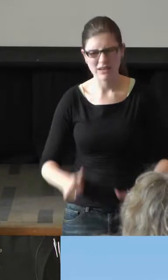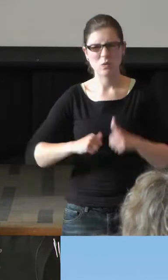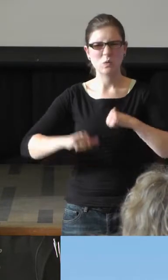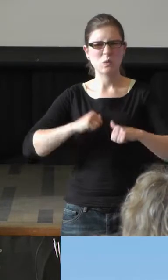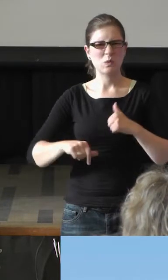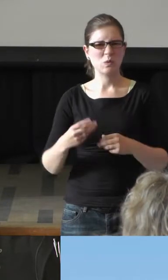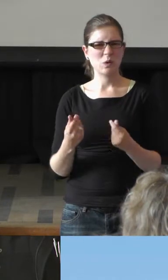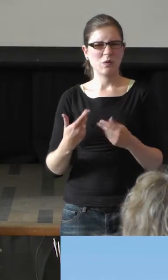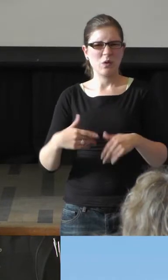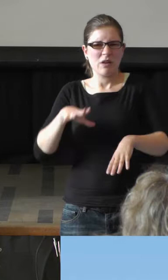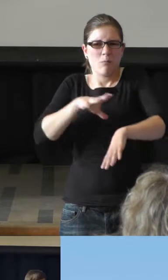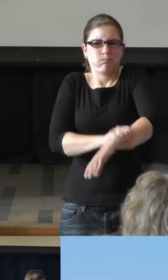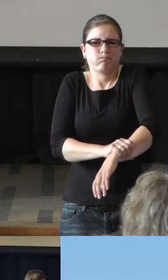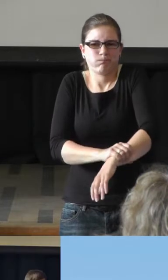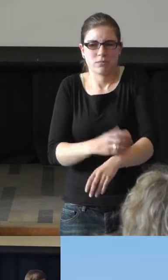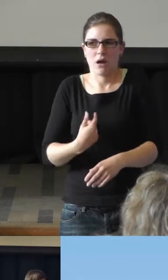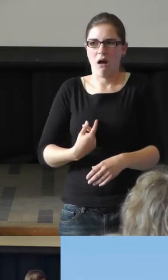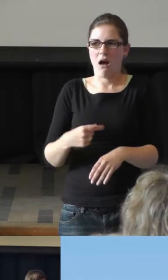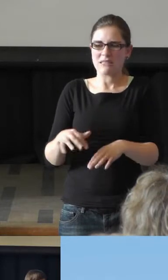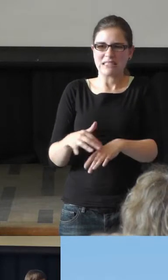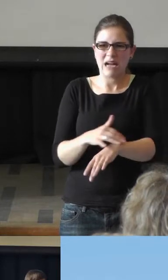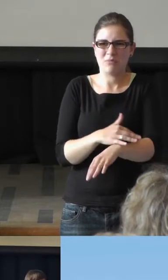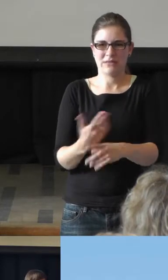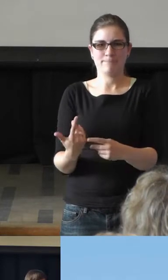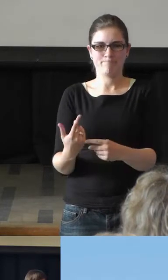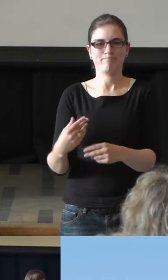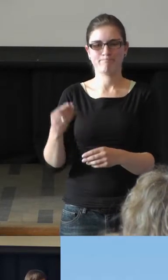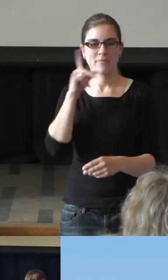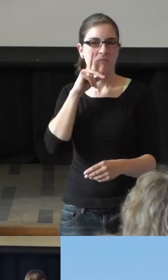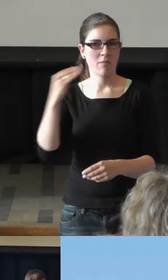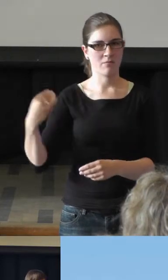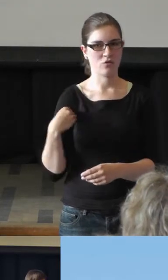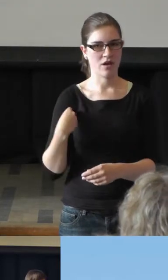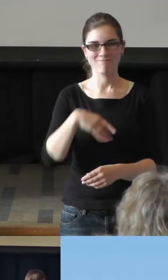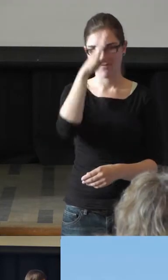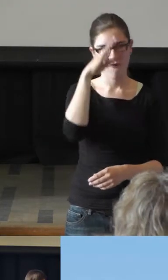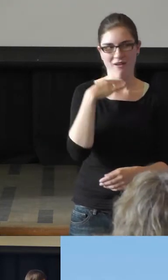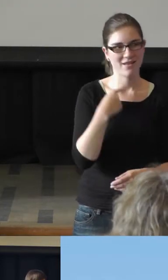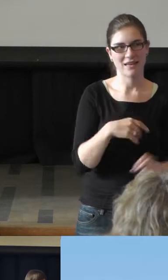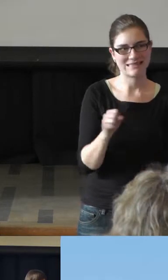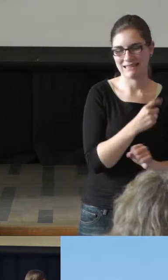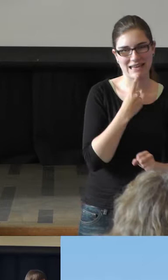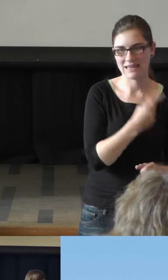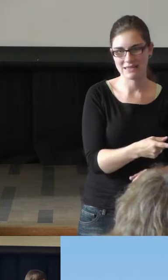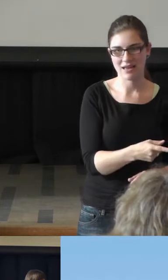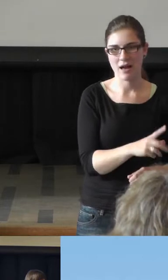die im Schraubstock stecken, das kribbelt und das zwickelt und das Fakt. Ja, väterlicherseits kann ich es auch nicht sagen, wobei das mit diesem Fuß, was da vorhin erwähnt